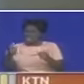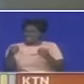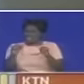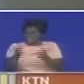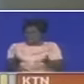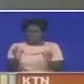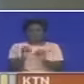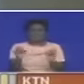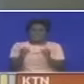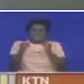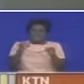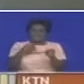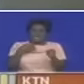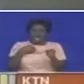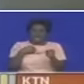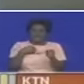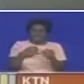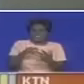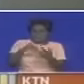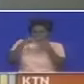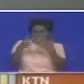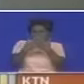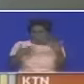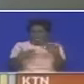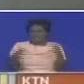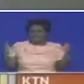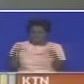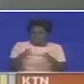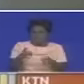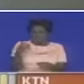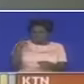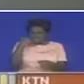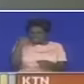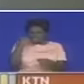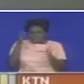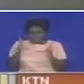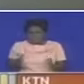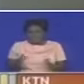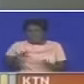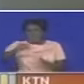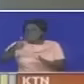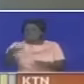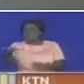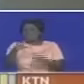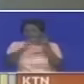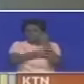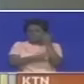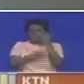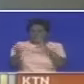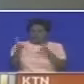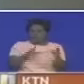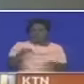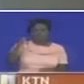available, and if we have the rare blood groups and the patient is in one part of the country, we normally get a